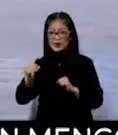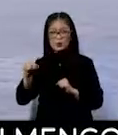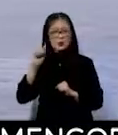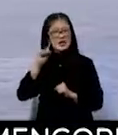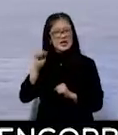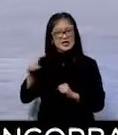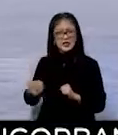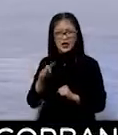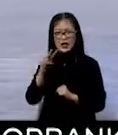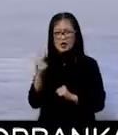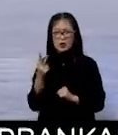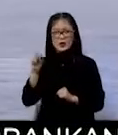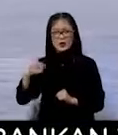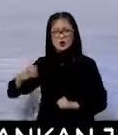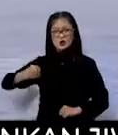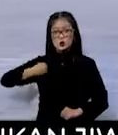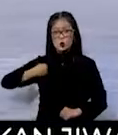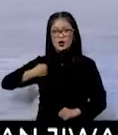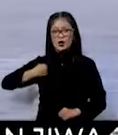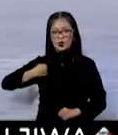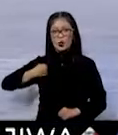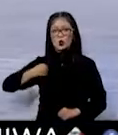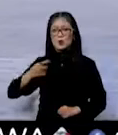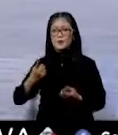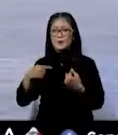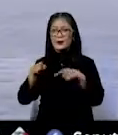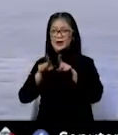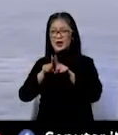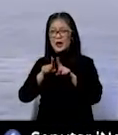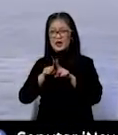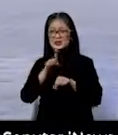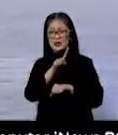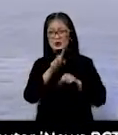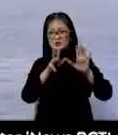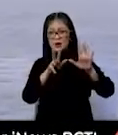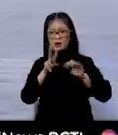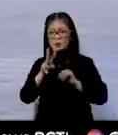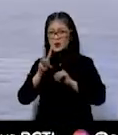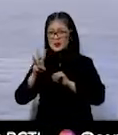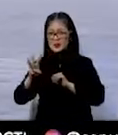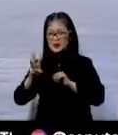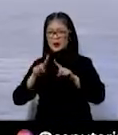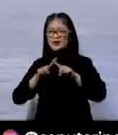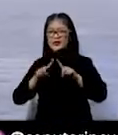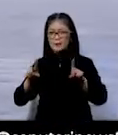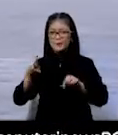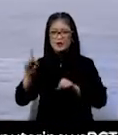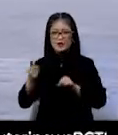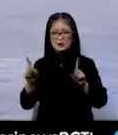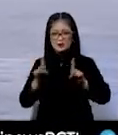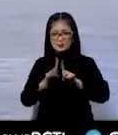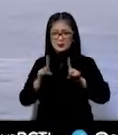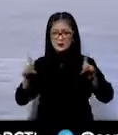pertama Republik Indonesia, yakni Bung Karno. Menikah dengan Bung Karno sejak tahun 1923, sayangnya mereka berdua harus terpisahkan di